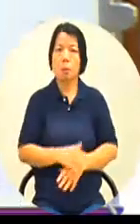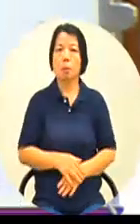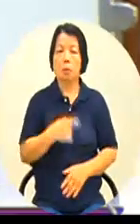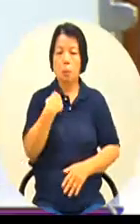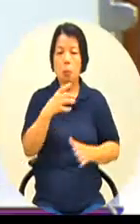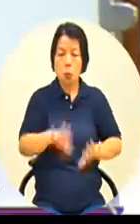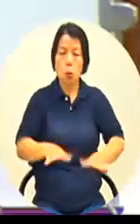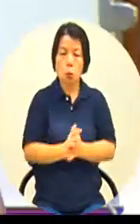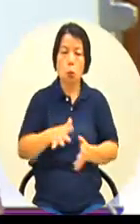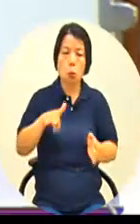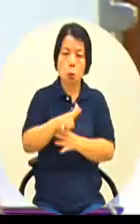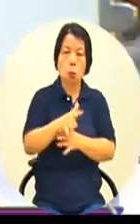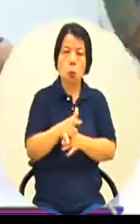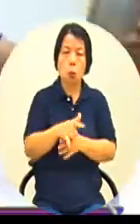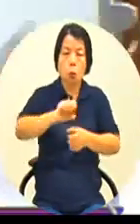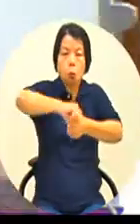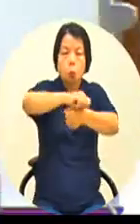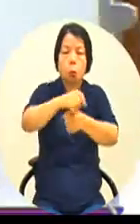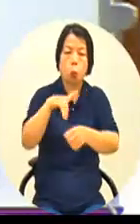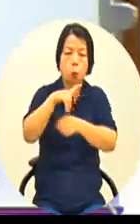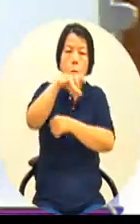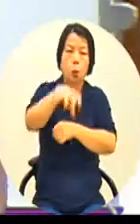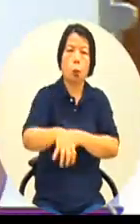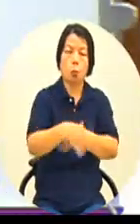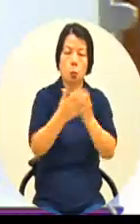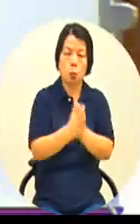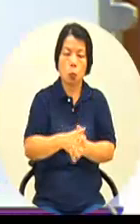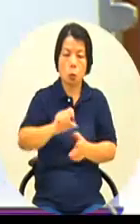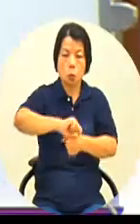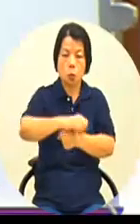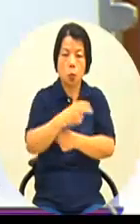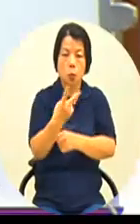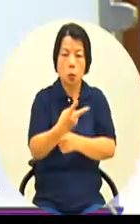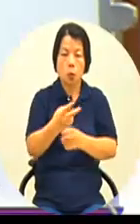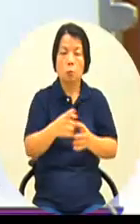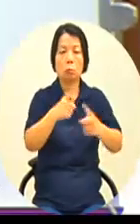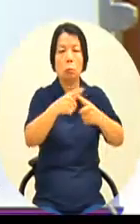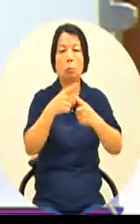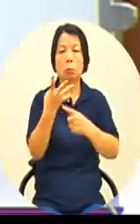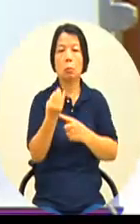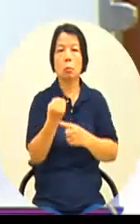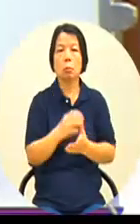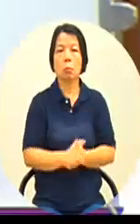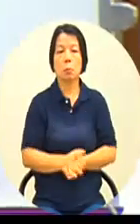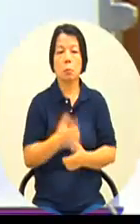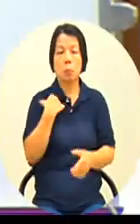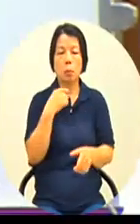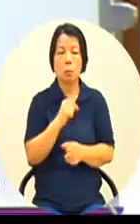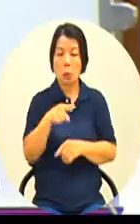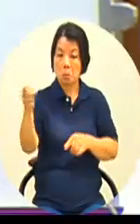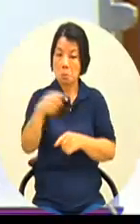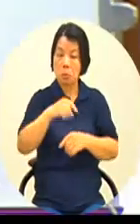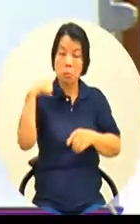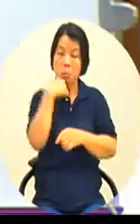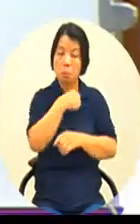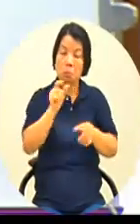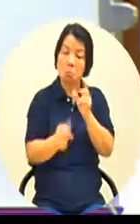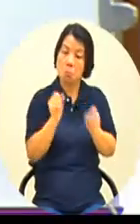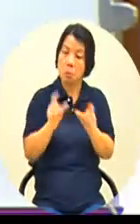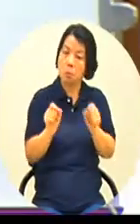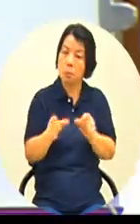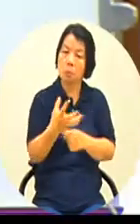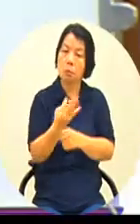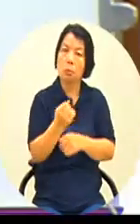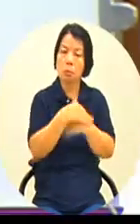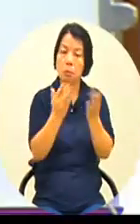航线，你们报告里面我看啊，我开拓。加两条，啊，加两条是加几个啊？啊，来这消费偌济啊？你有去做一个评估无？